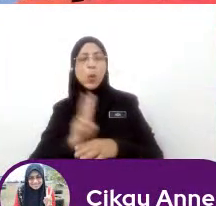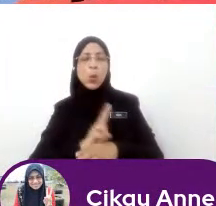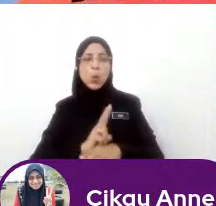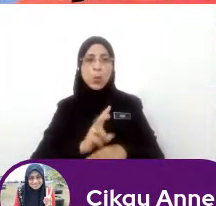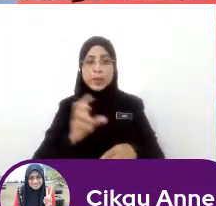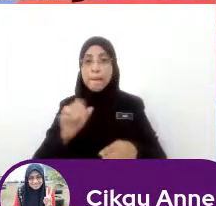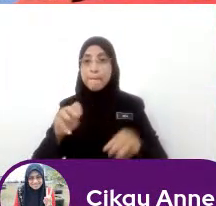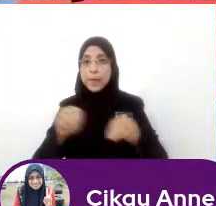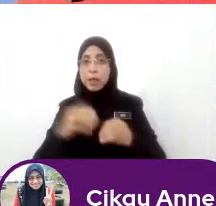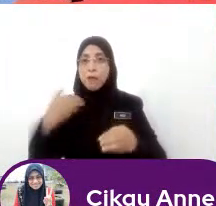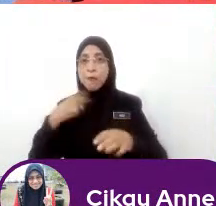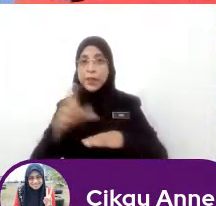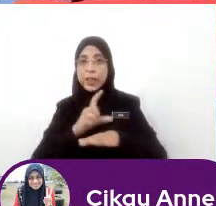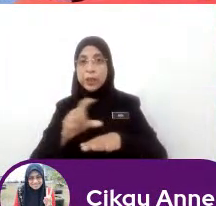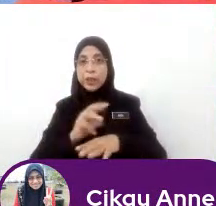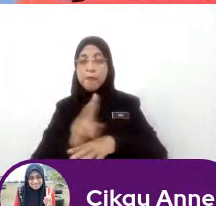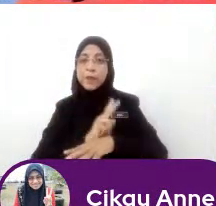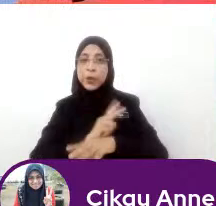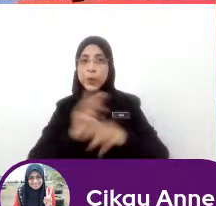Jadi sangat banyaklah.